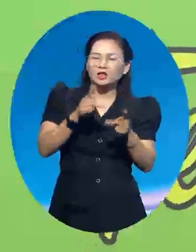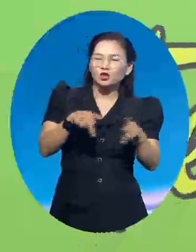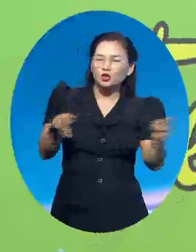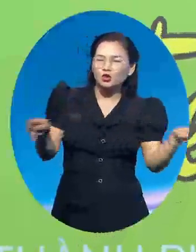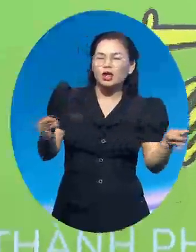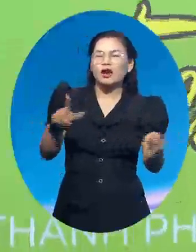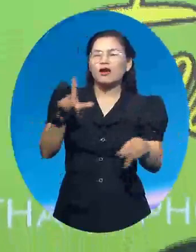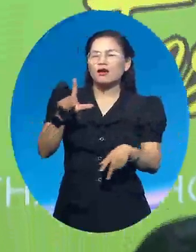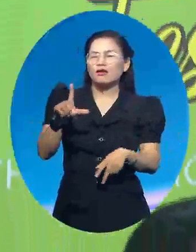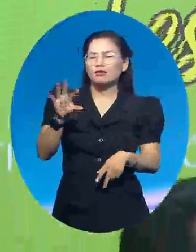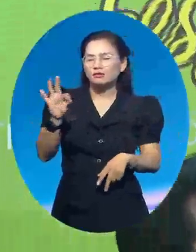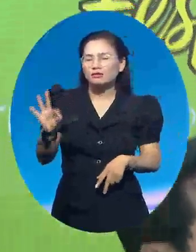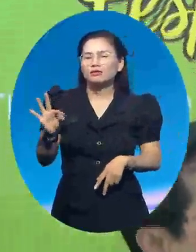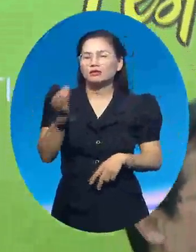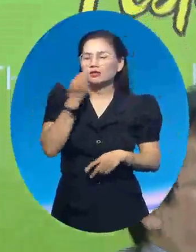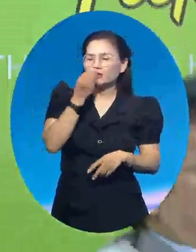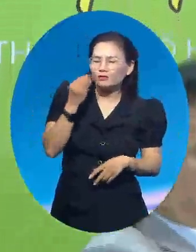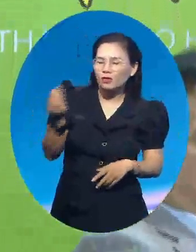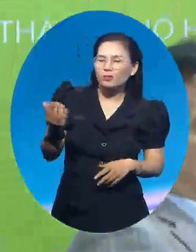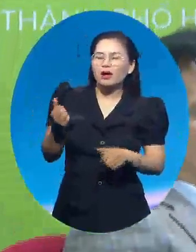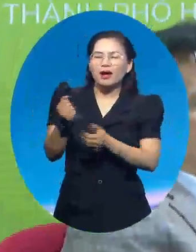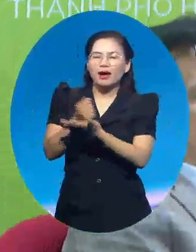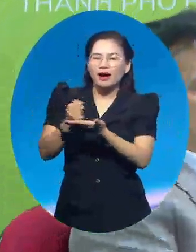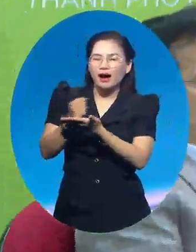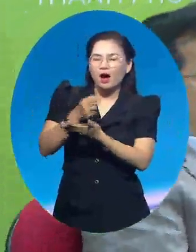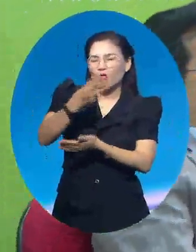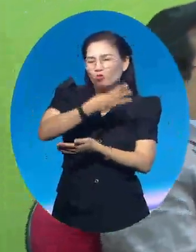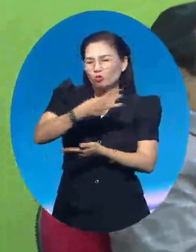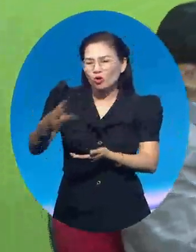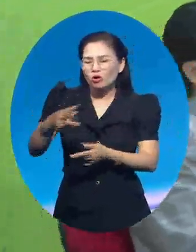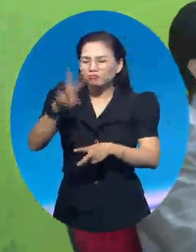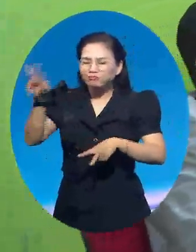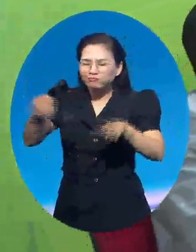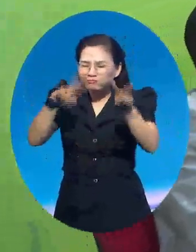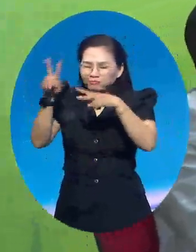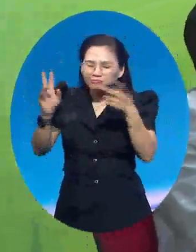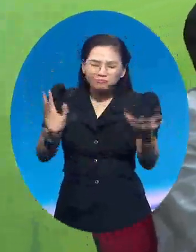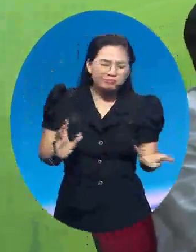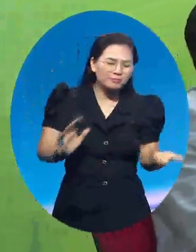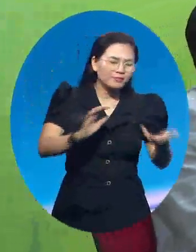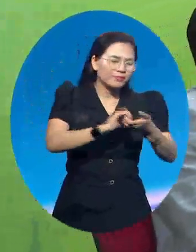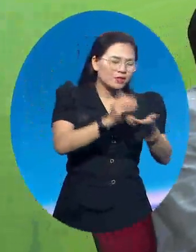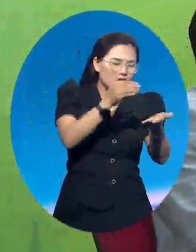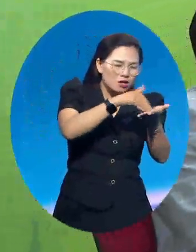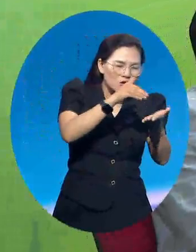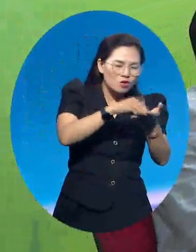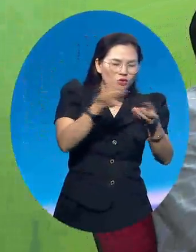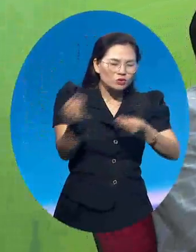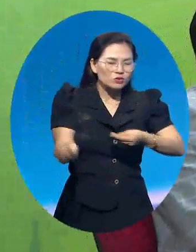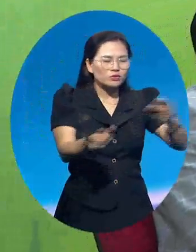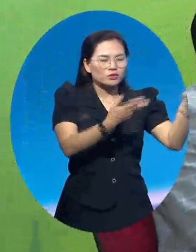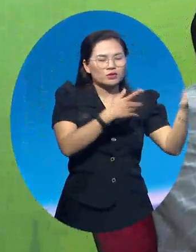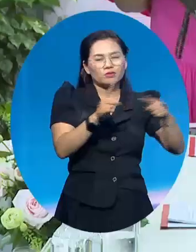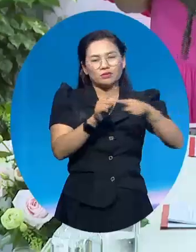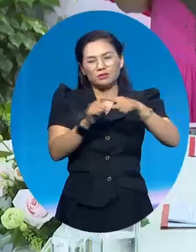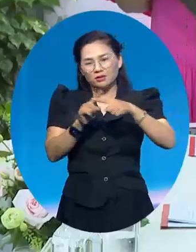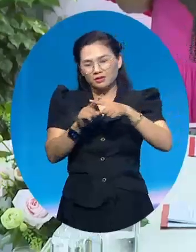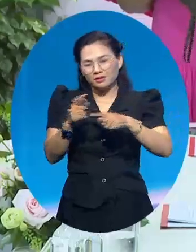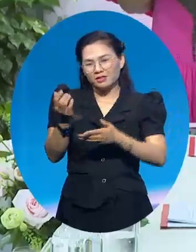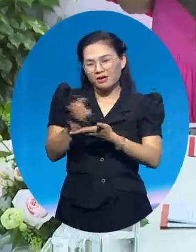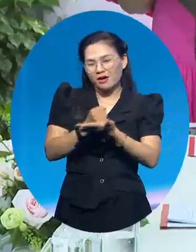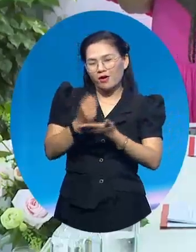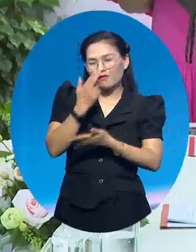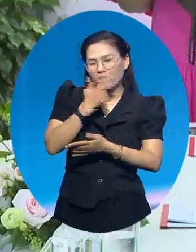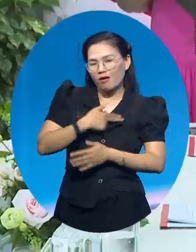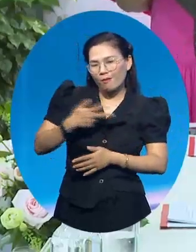phẩm và các sản phẩm có nguồn gốc từ gạo, tinh bột nhằm tìm kiếm cơ hội hợp tác, xuất khẩu, nâng cao hơn nữa giá trị cho hạt gạo Việt